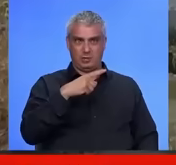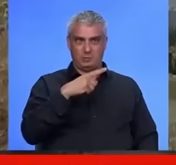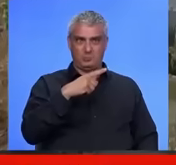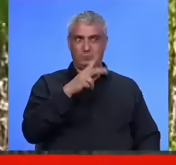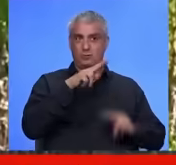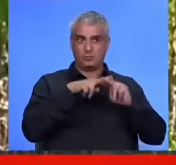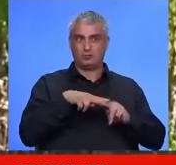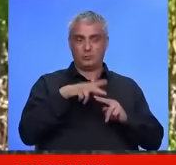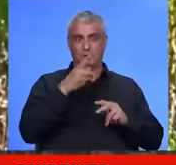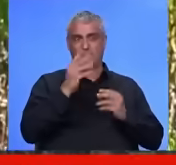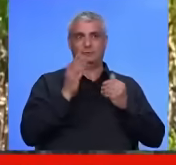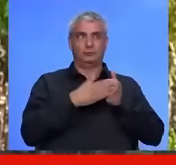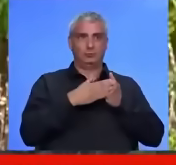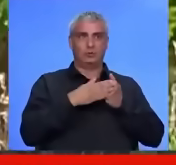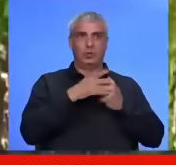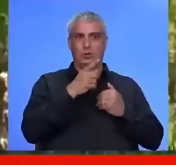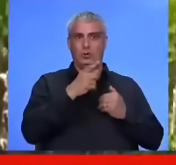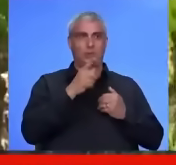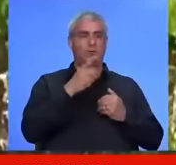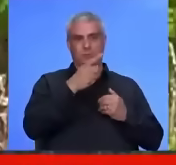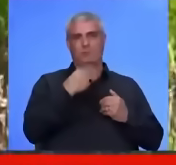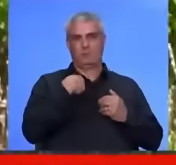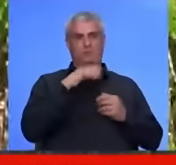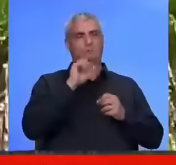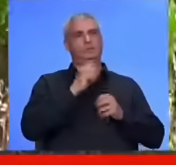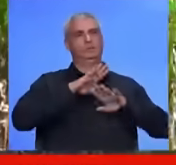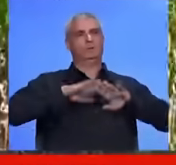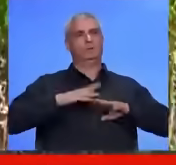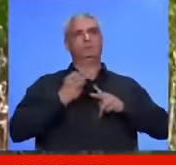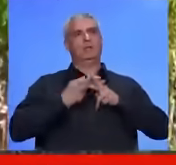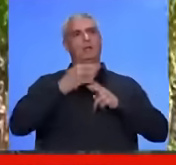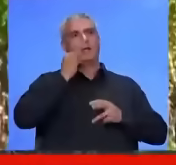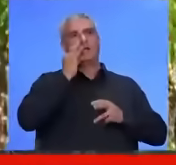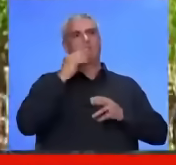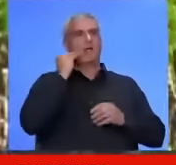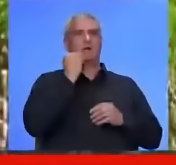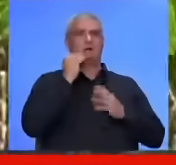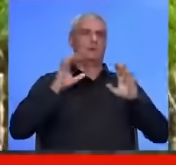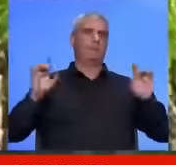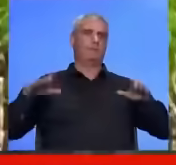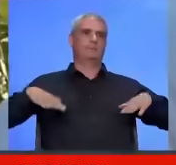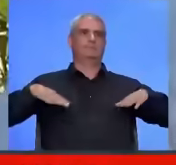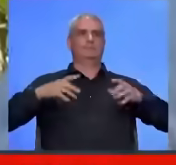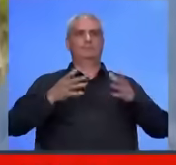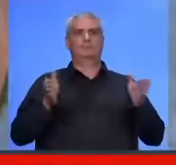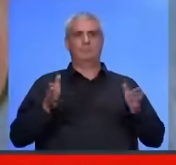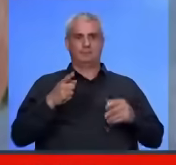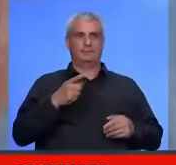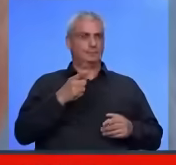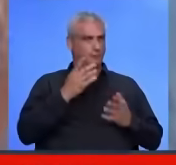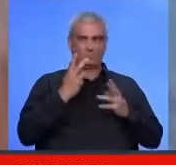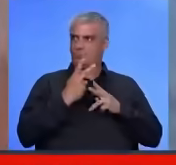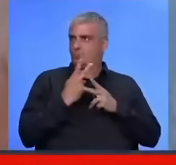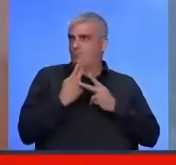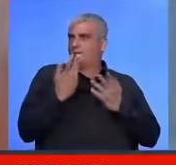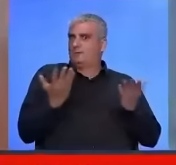כאן בקריה עם אשתו בת שבע, אותה אנחנו תופסים באמצע הקפה של אחר הצהריים, אצלה במרפסת. זו תמונה